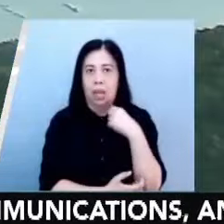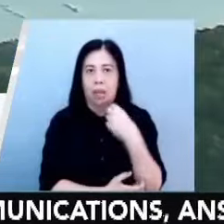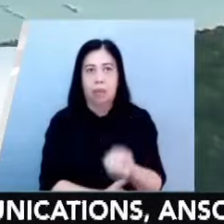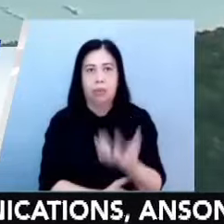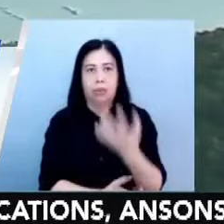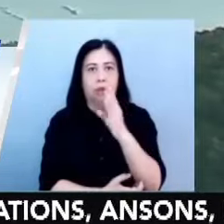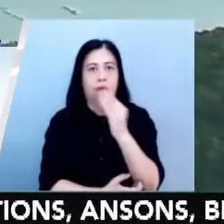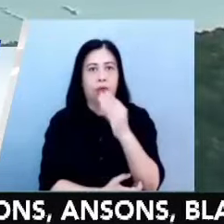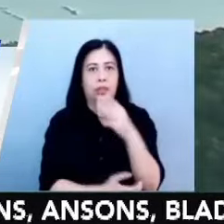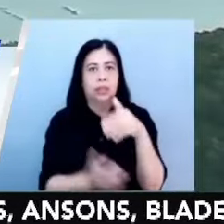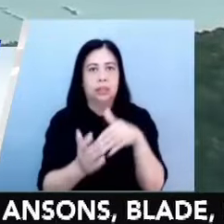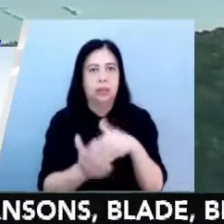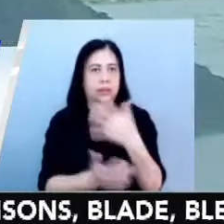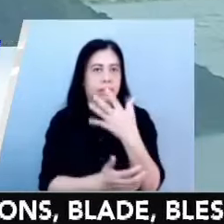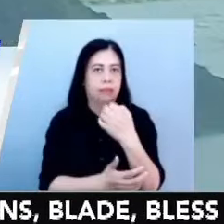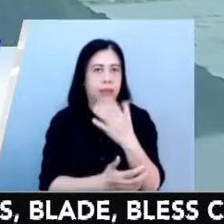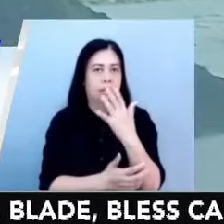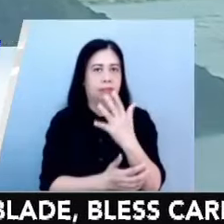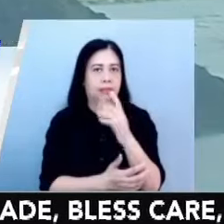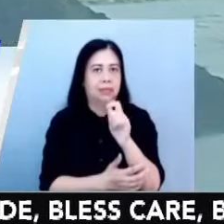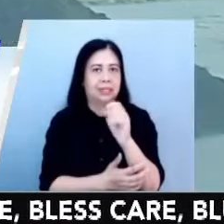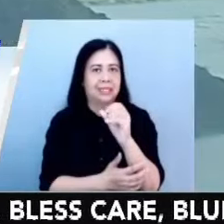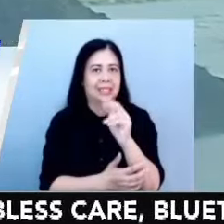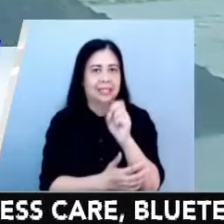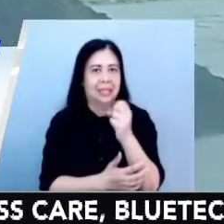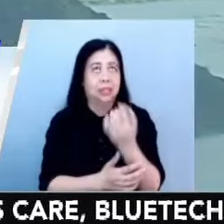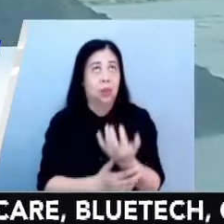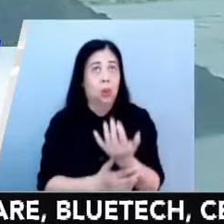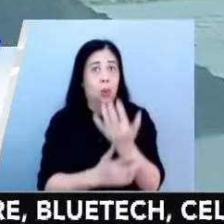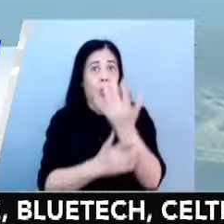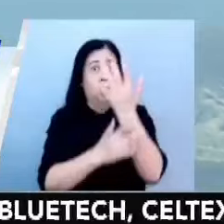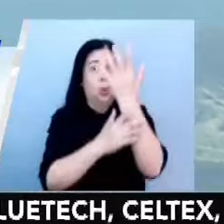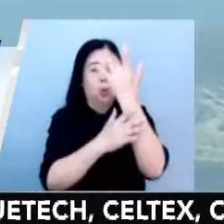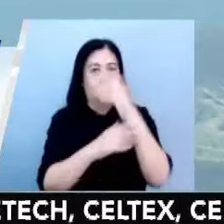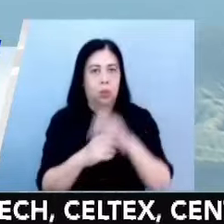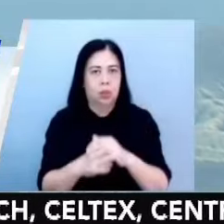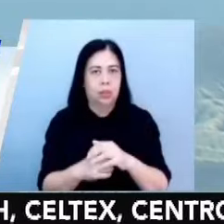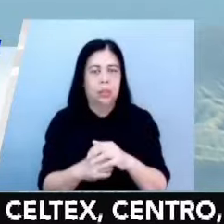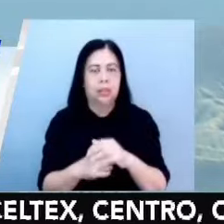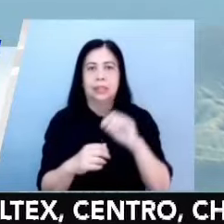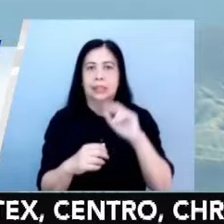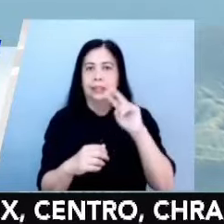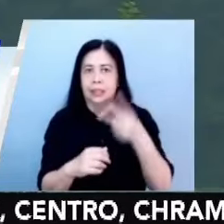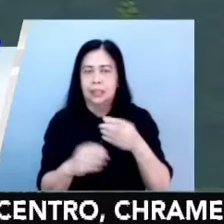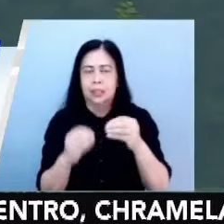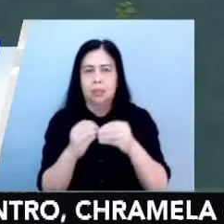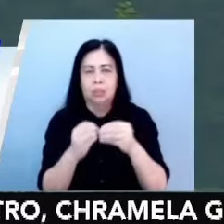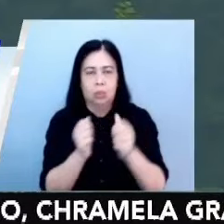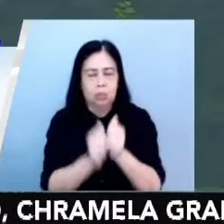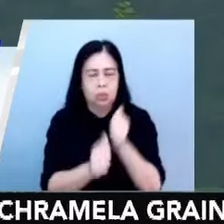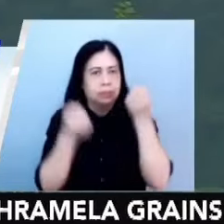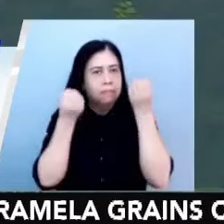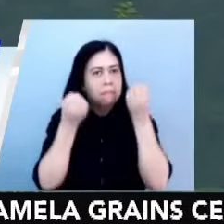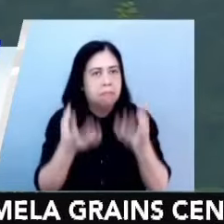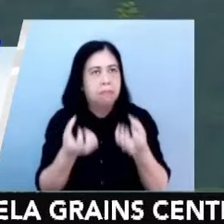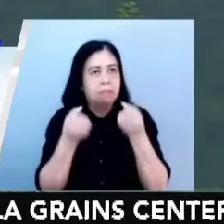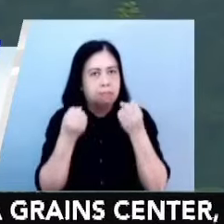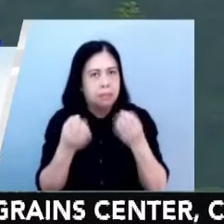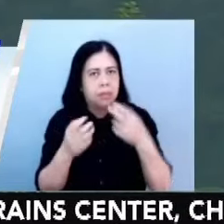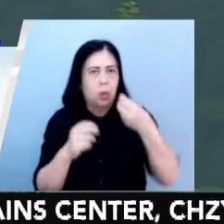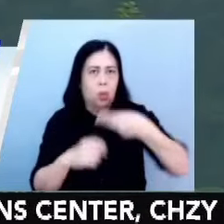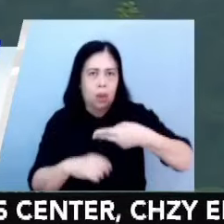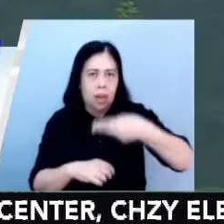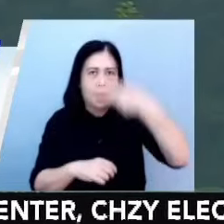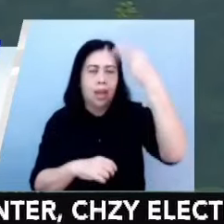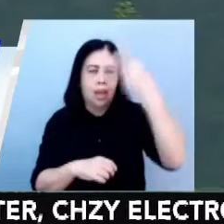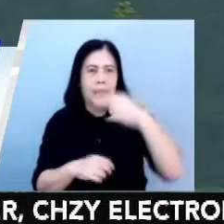4,550 tons ng sulfur dioxide ang bulkan ikalawang pinakamarami o pinakamataas na naitala ngayon